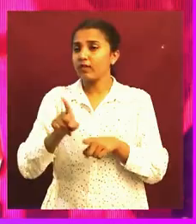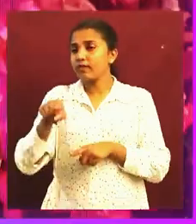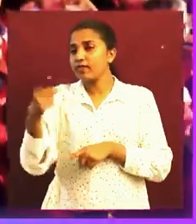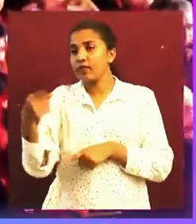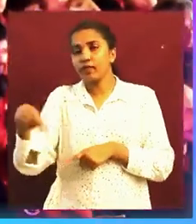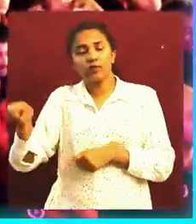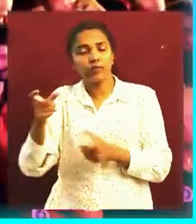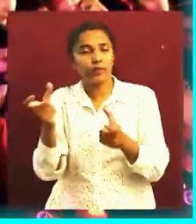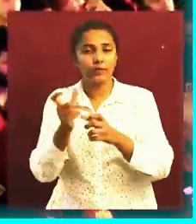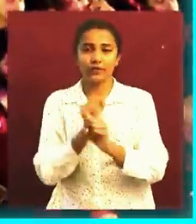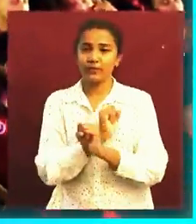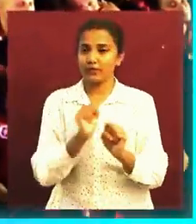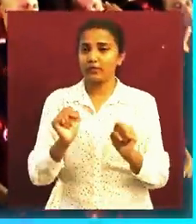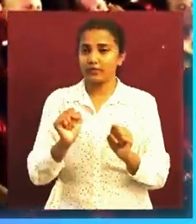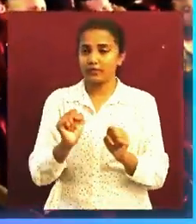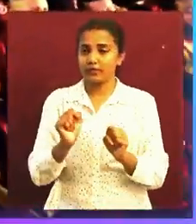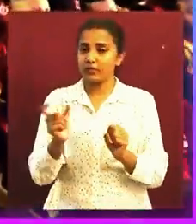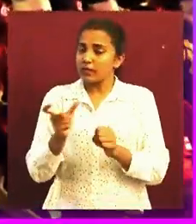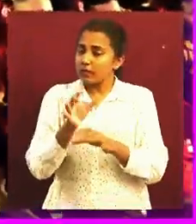கிசுவேத் வியட பத்து யுதுனே